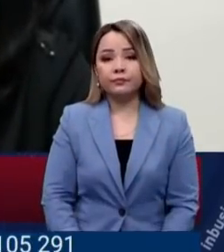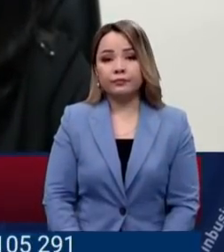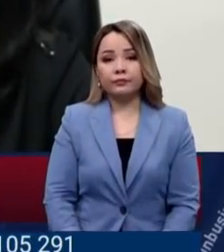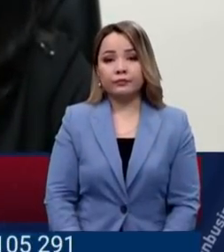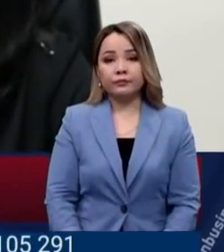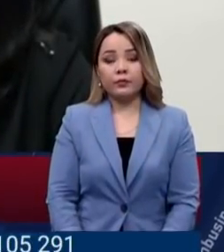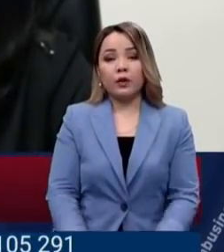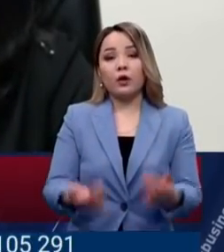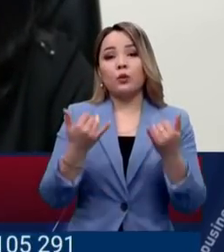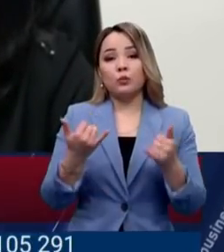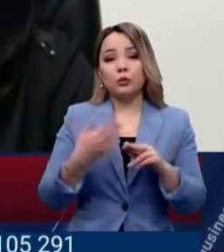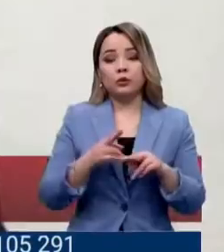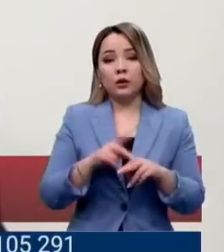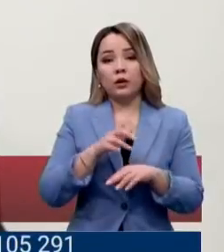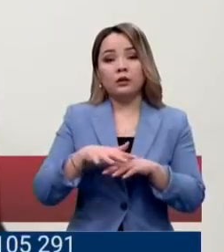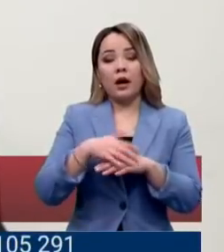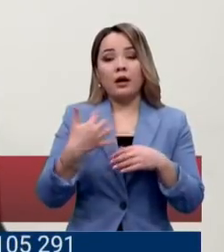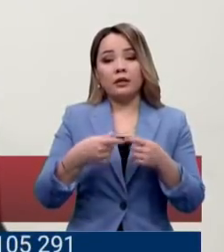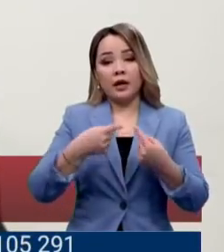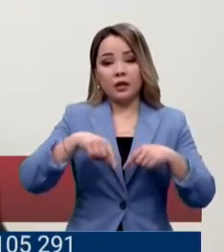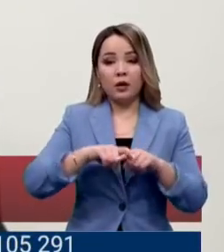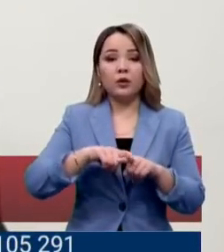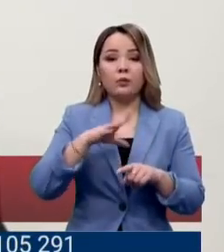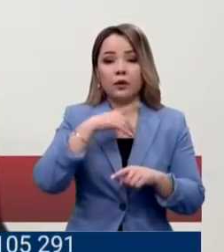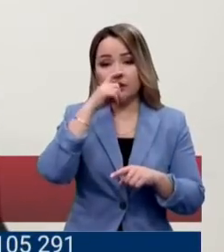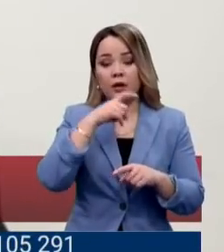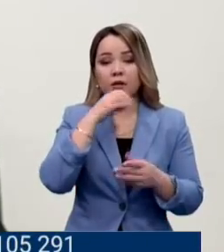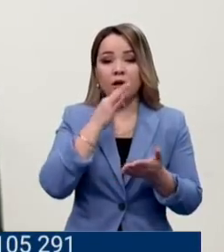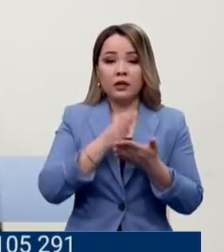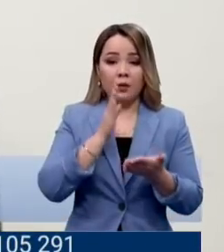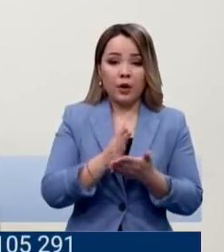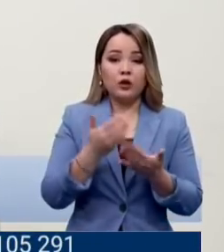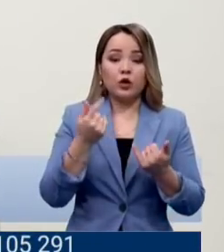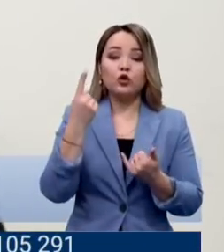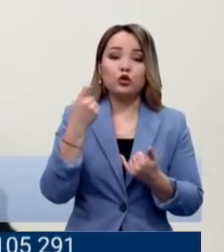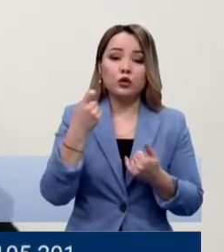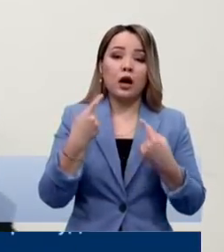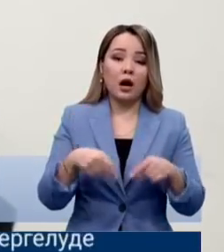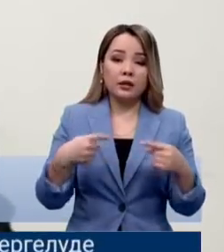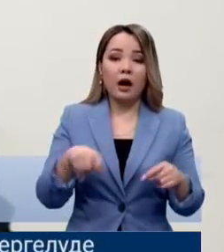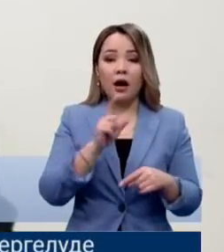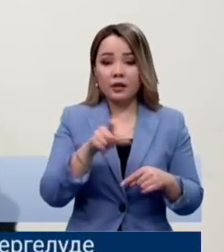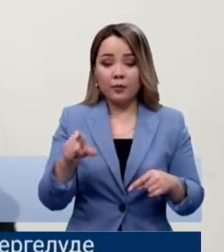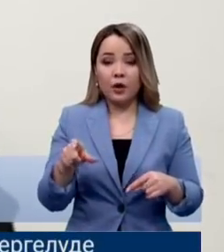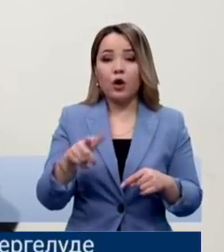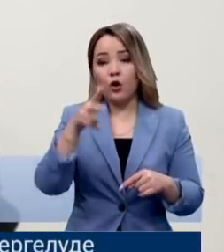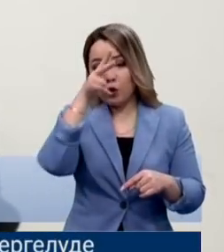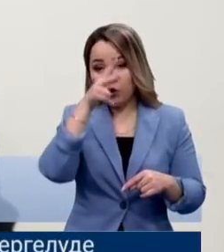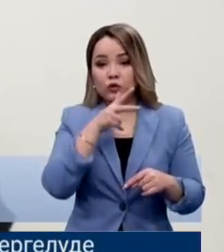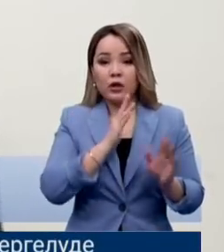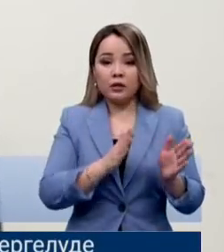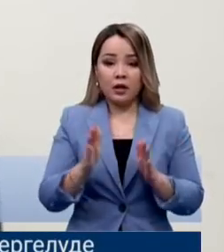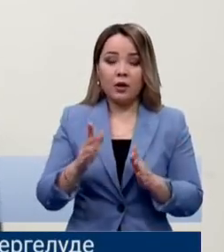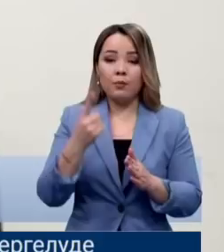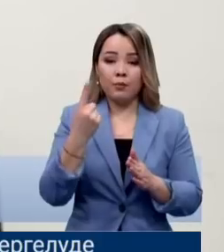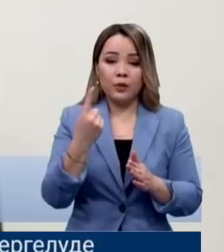Иә, арасында қазір халық арасында түсініспеушілік болып жатқан болуы мүмкін. Негізі 100 әртүрлі адамнан 3 ай қатарынан, мысалы,